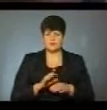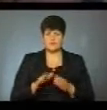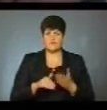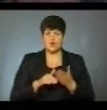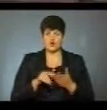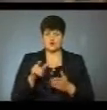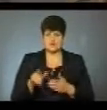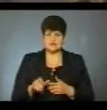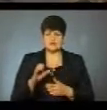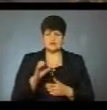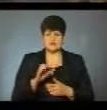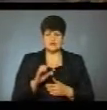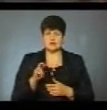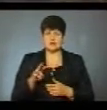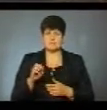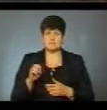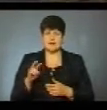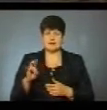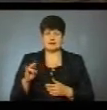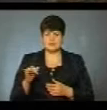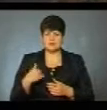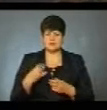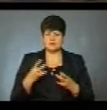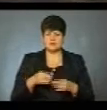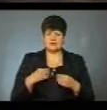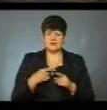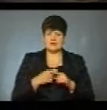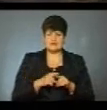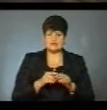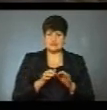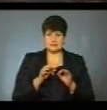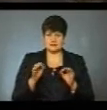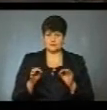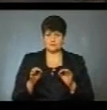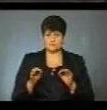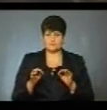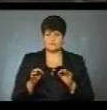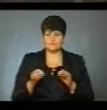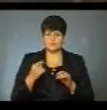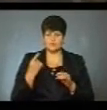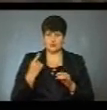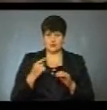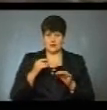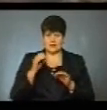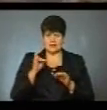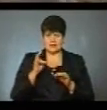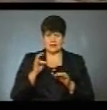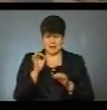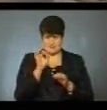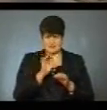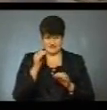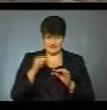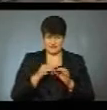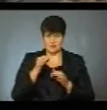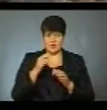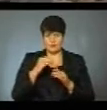Сніжана Мельник. Спочатку нам потрібно населити хрестик на нитку, потім нанизити одну намистинку велику і потім